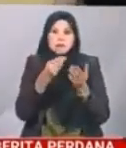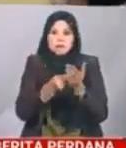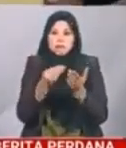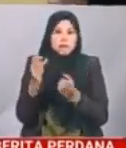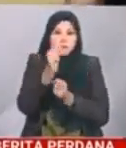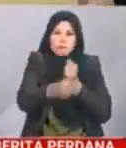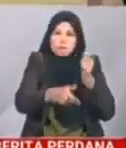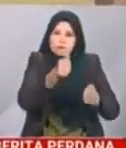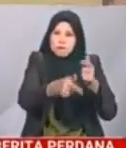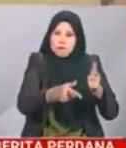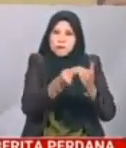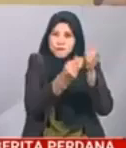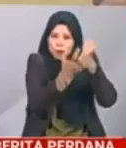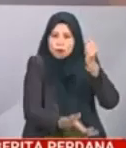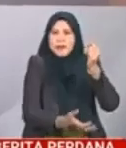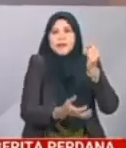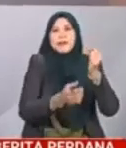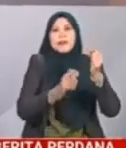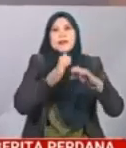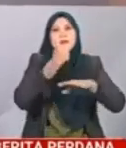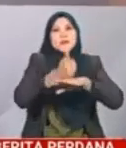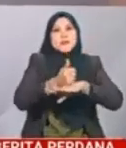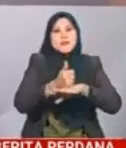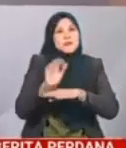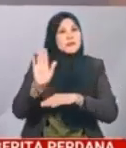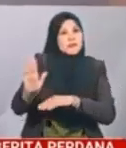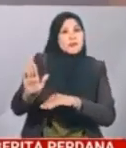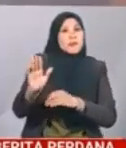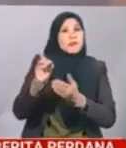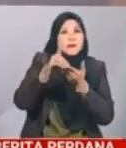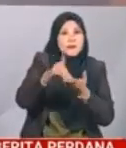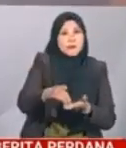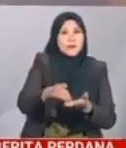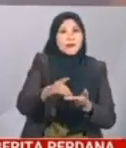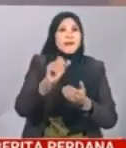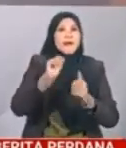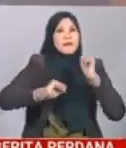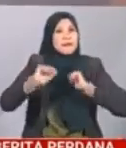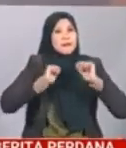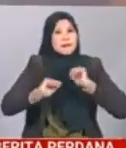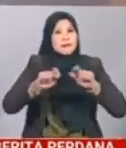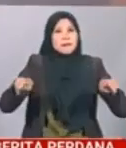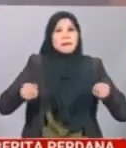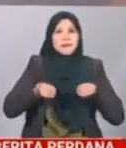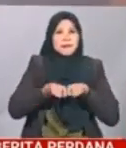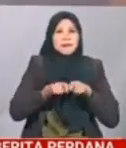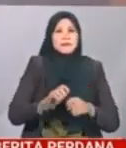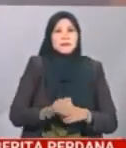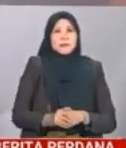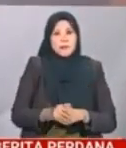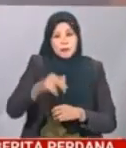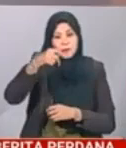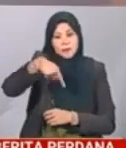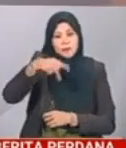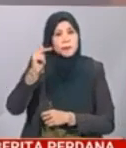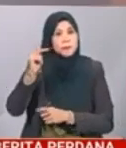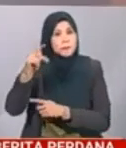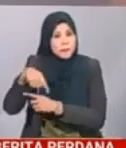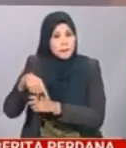PKP Siti Nurhaliza yang diwujudkan beliau turut menderma artis-artis tempatan. PKP